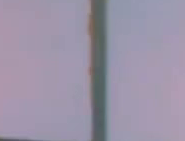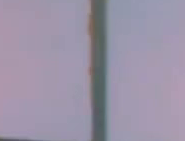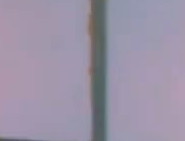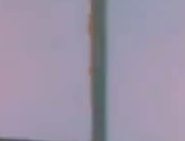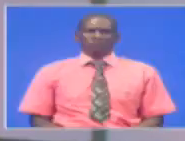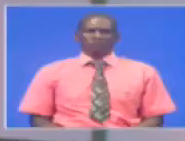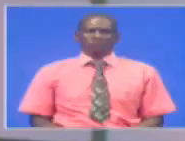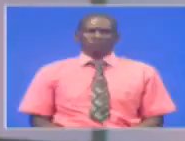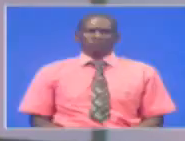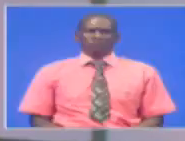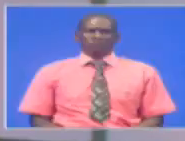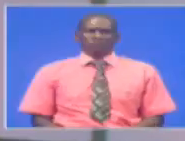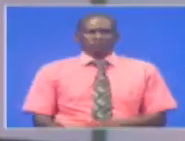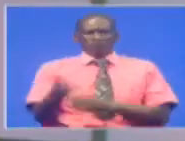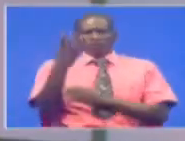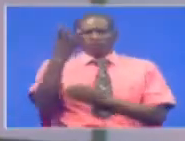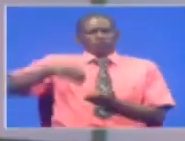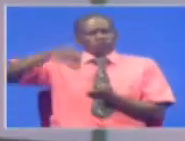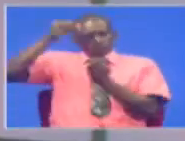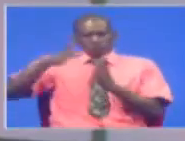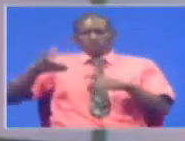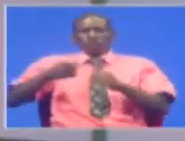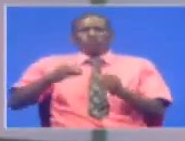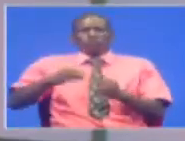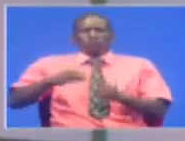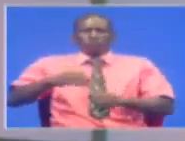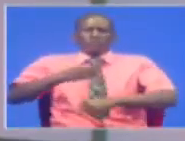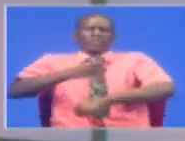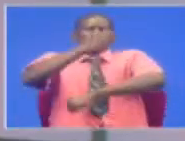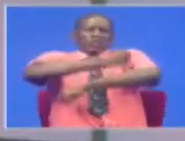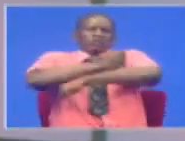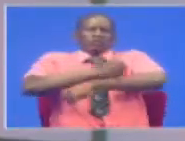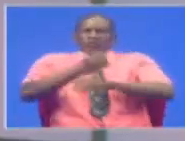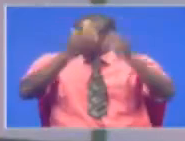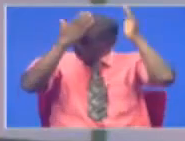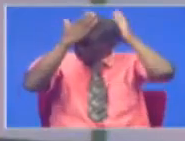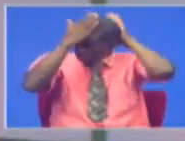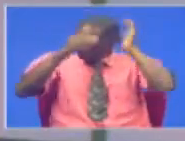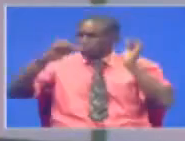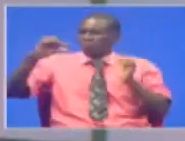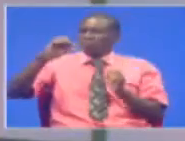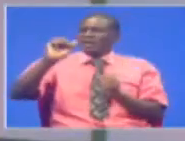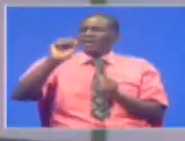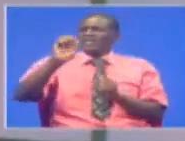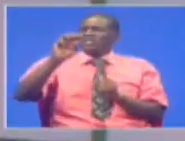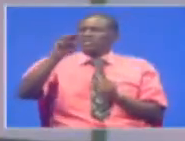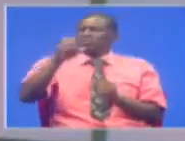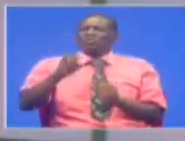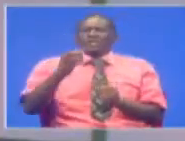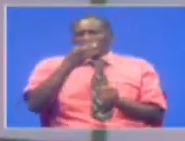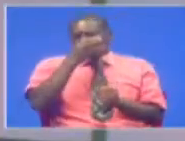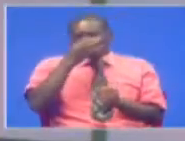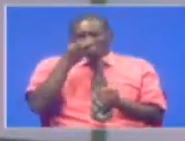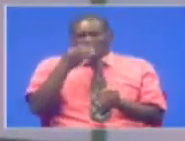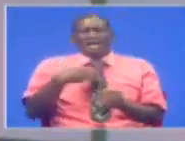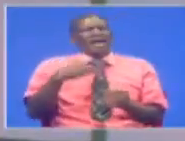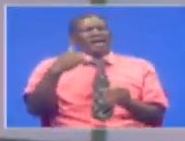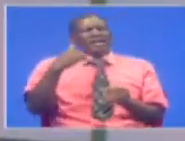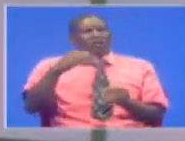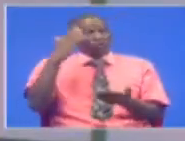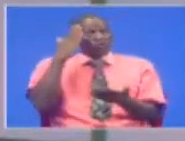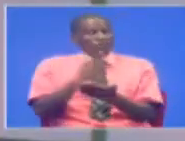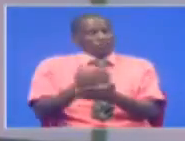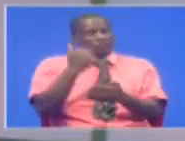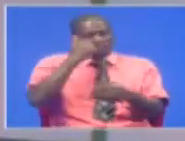Wanafunzi wanne kutoka shule ya upili ya wasichana ya Bishop Gatimu Ngandu, Kaunti ya Nyeri wameambukizwa virusi vya COVID-19,